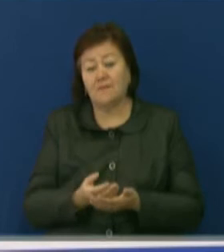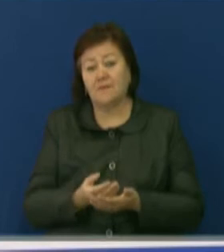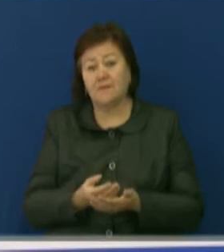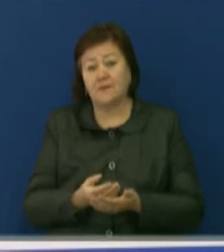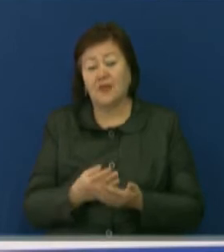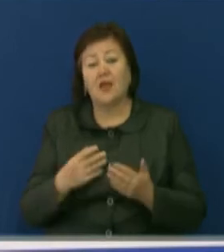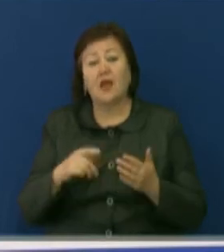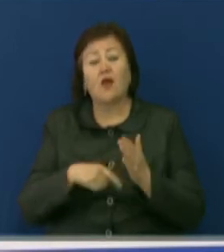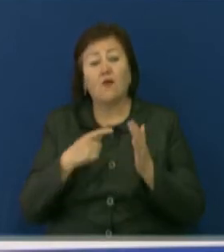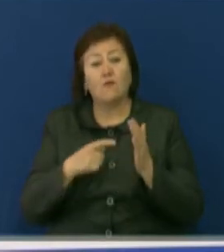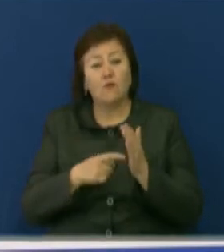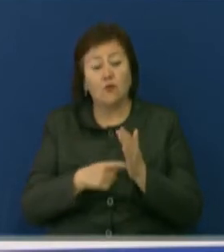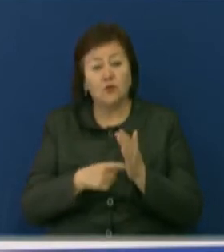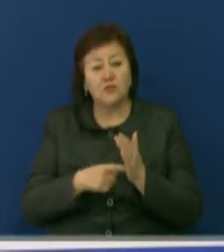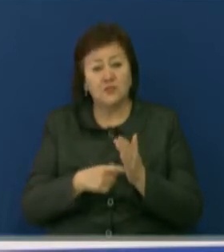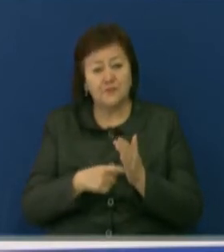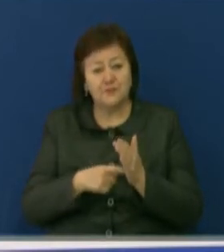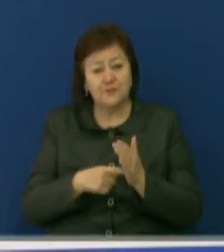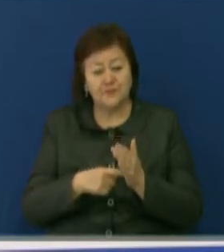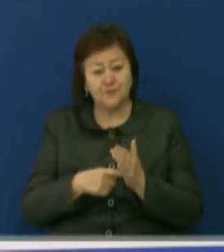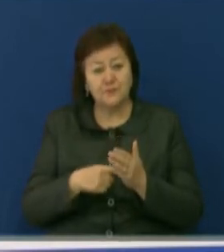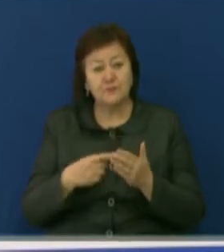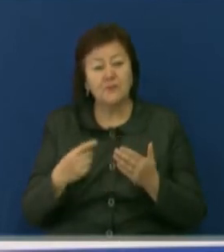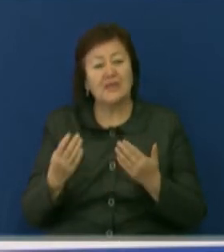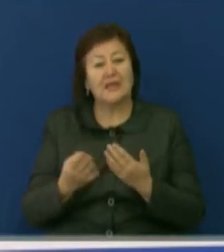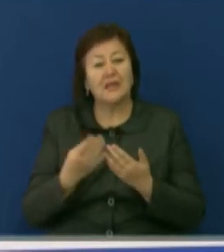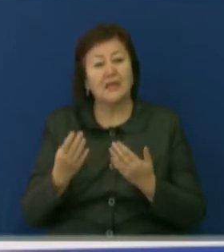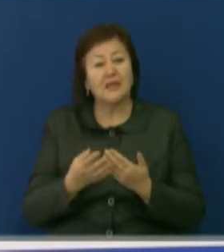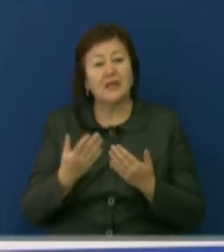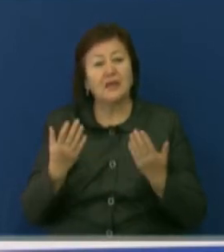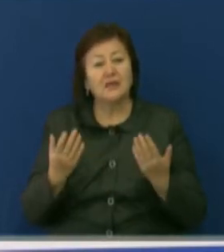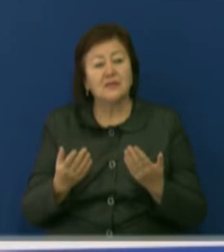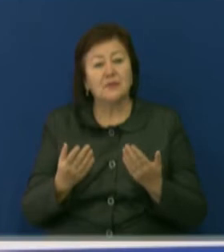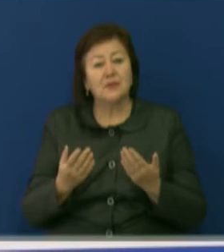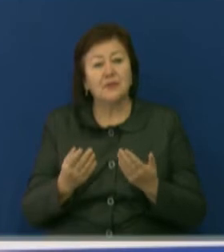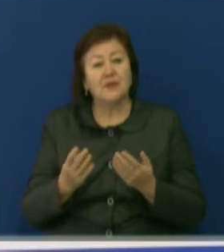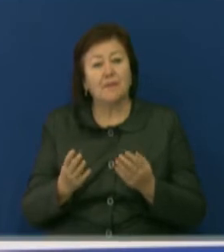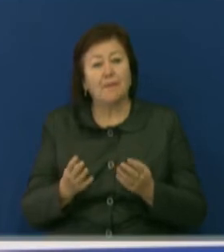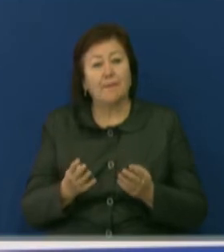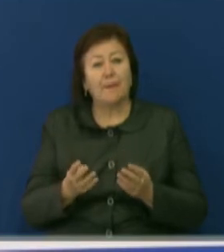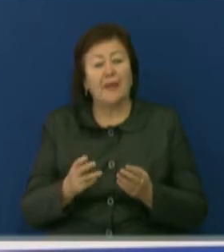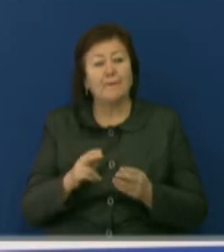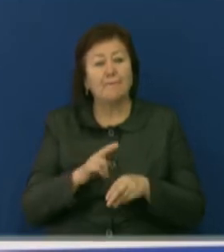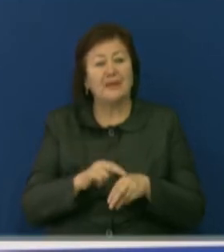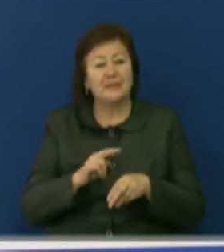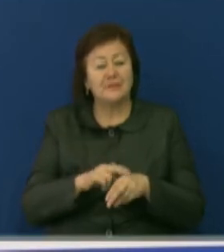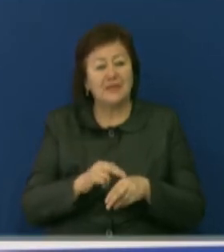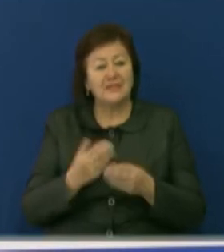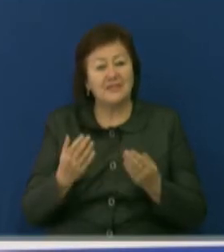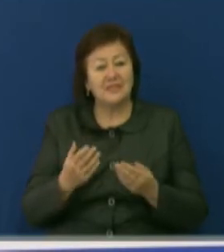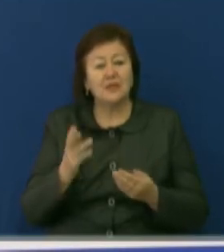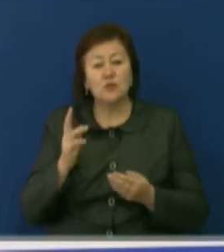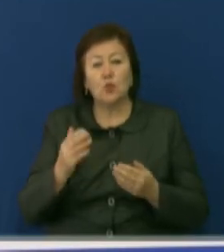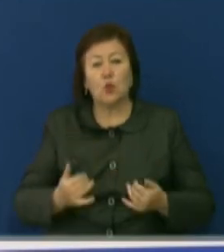Қаламызда өрт сөндіру көліктеріне жол беретін рейд өткізілді. Акцияға өрт сөндіру бөлімінің автокөлігі мен жол патрульдік полициясы қатысты.